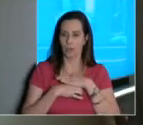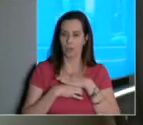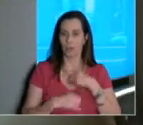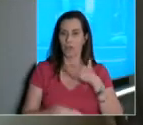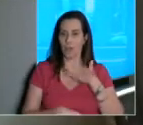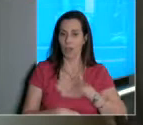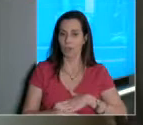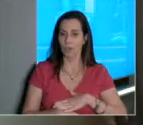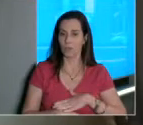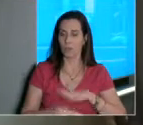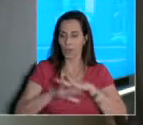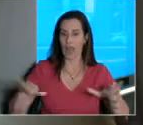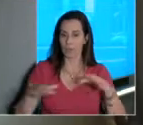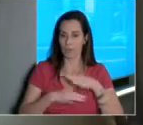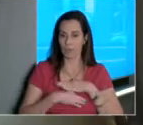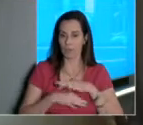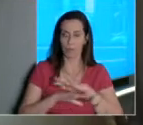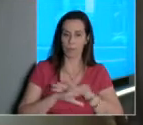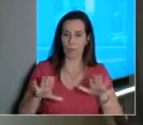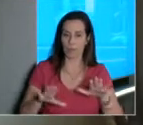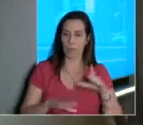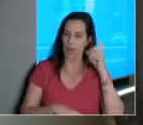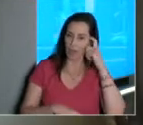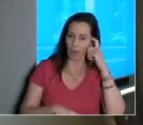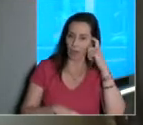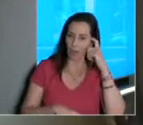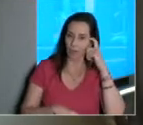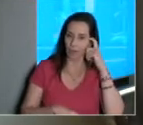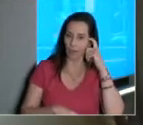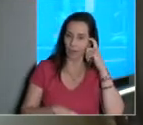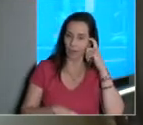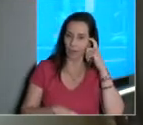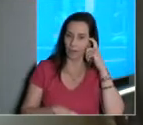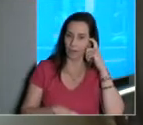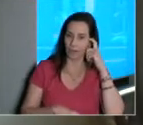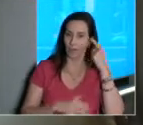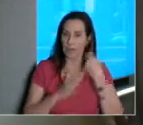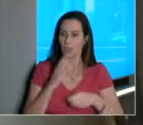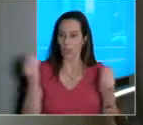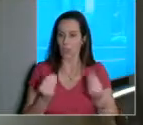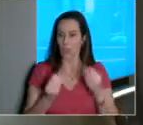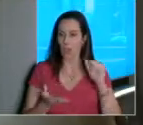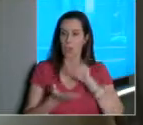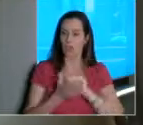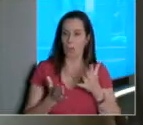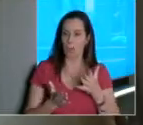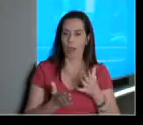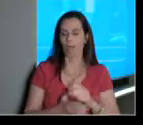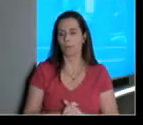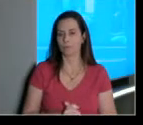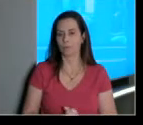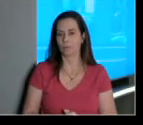רוצה לגדל את הילדים שלי, באמת, בלי הדאגה הזאת של לקנות להם דברים ועל חשבון מה זה